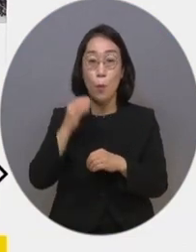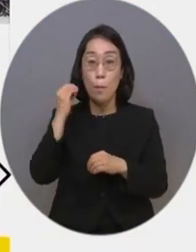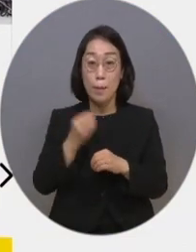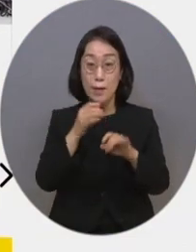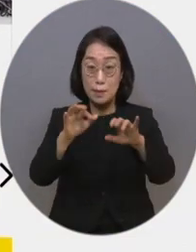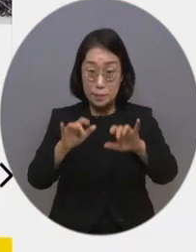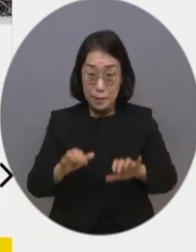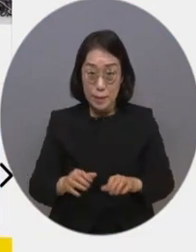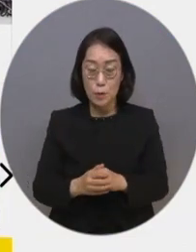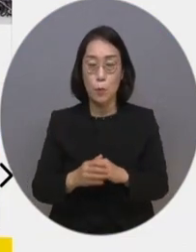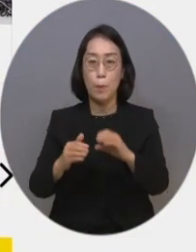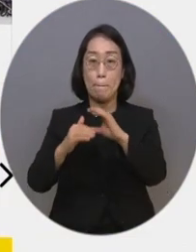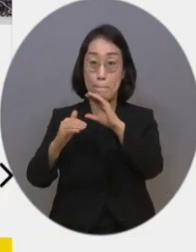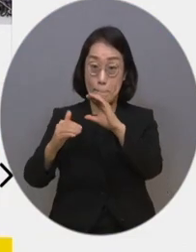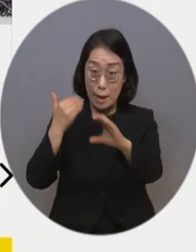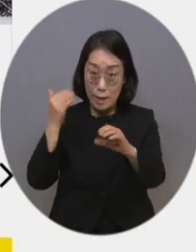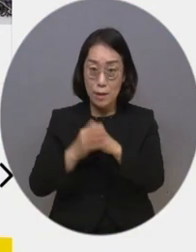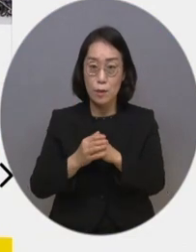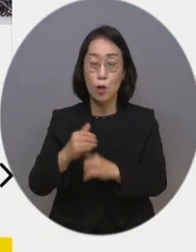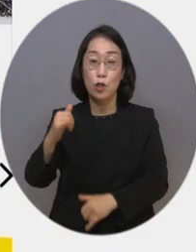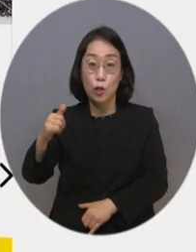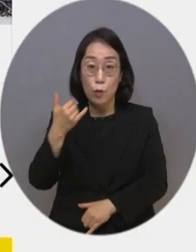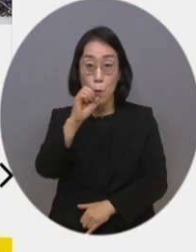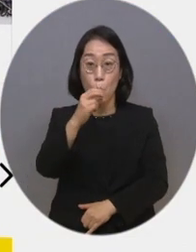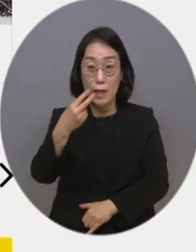홈페이지 또는 전자우편,